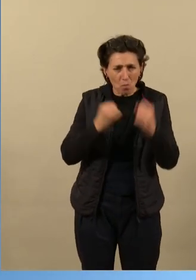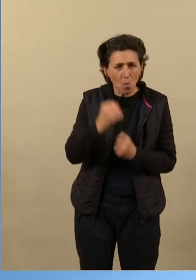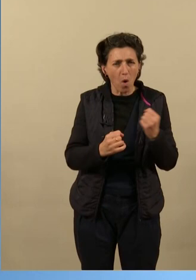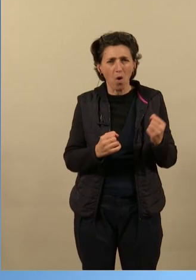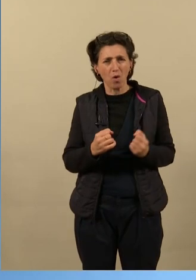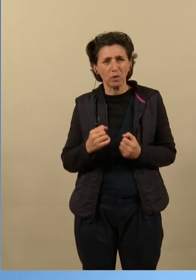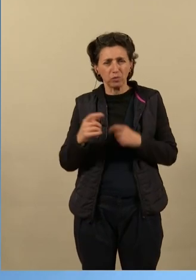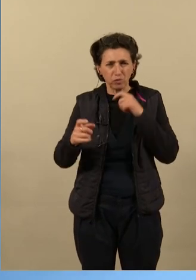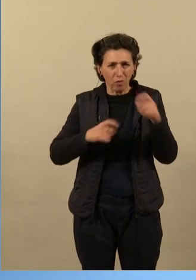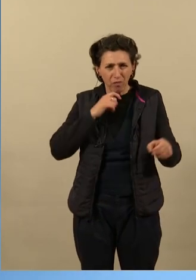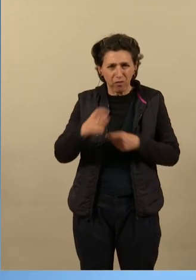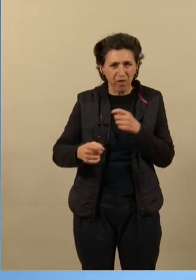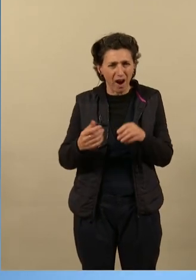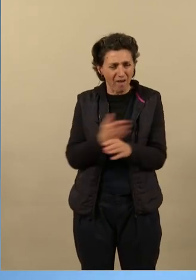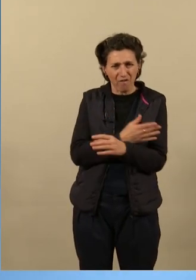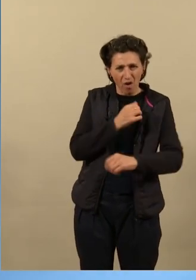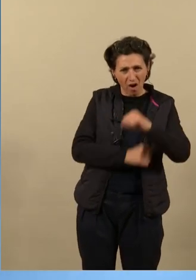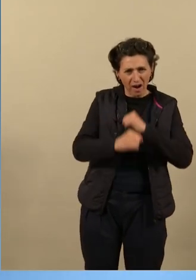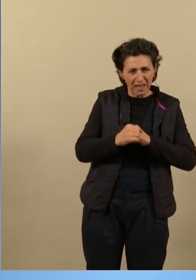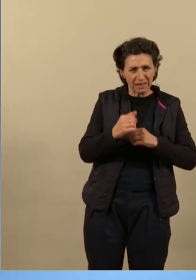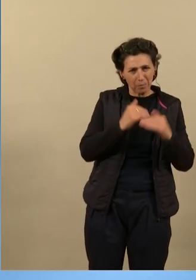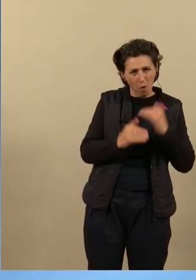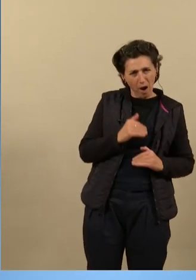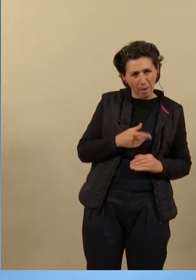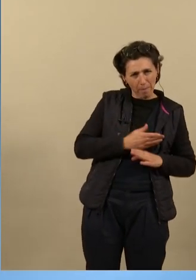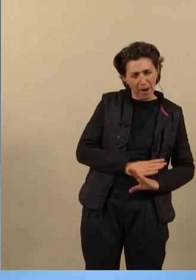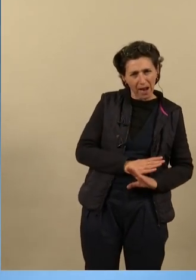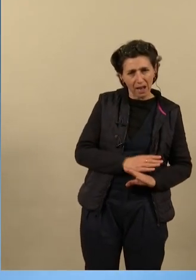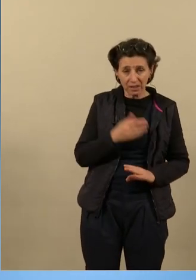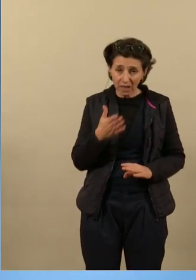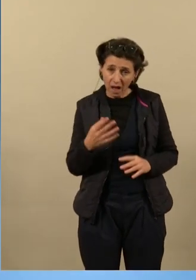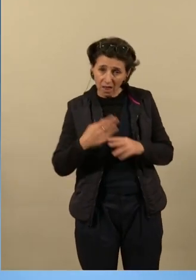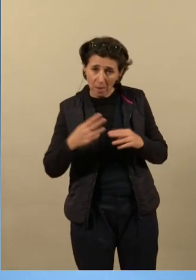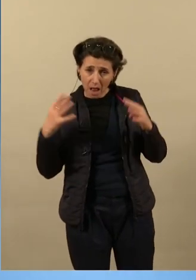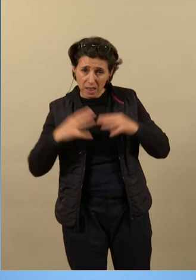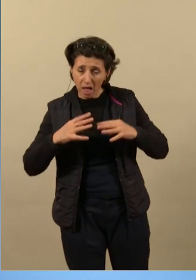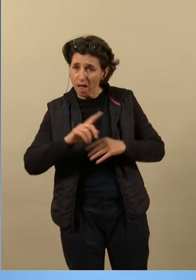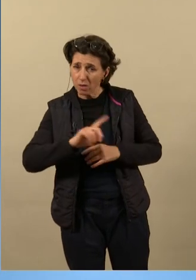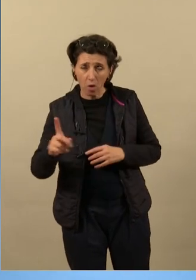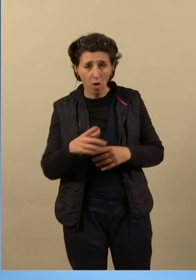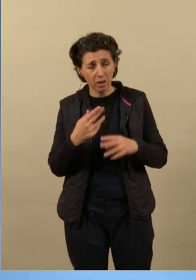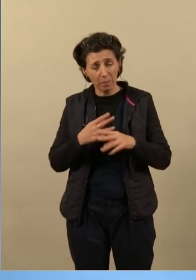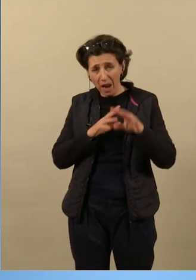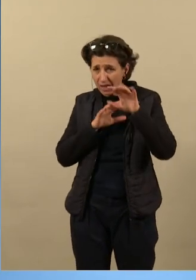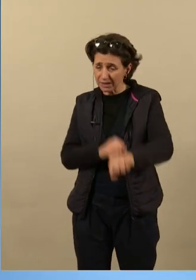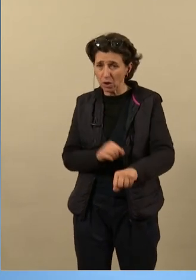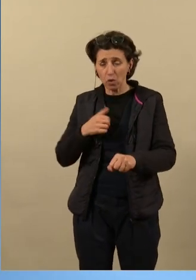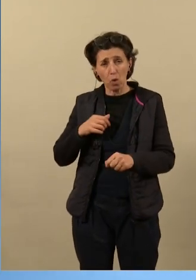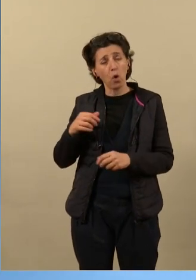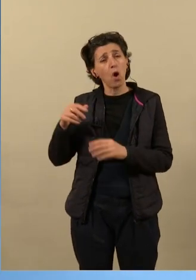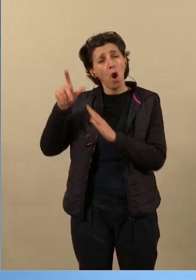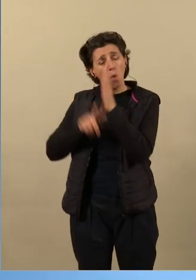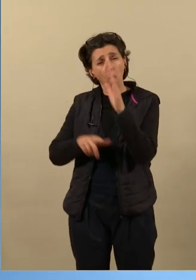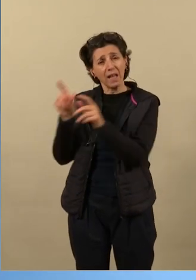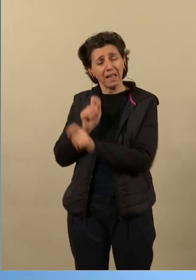ce n'est ni la guerre ni la résistance et c'est condamné du point de vue de la législation internationale sur la guerre et du point